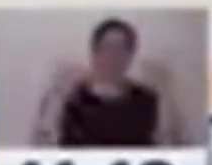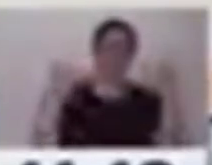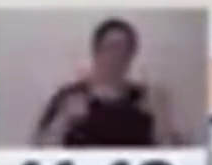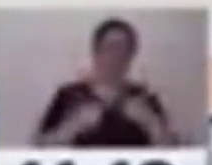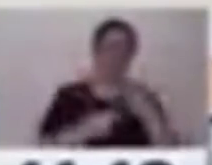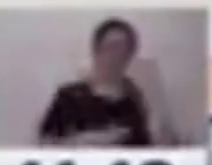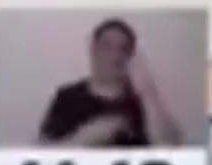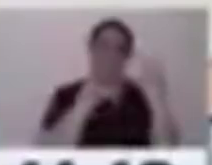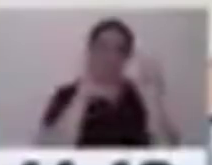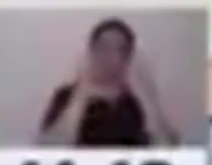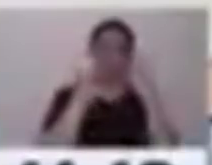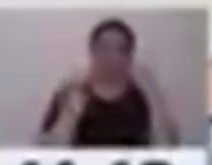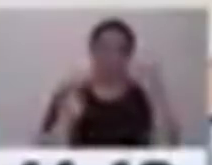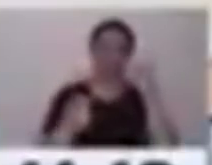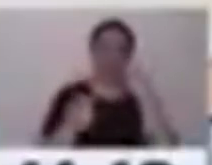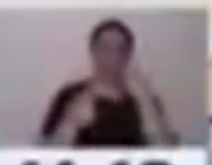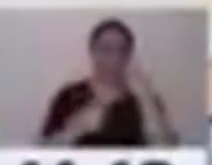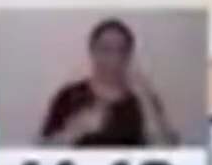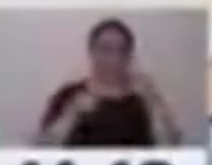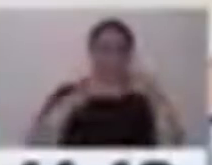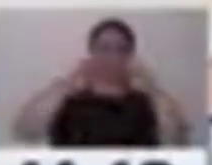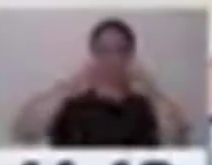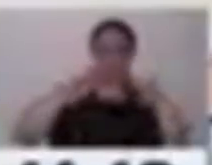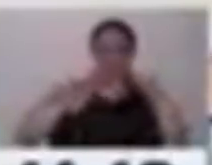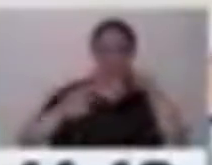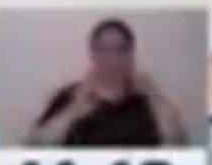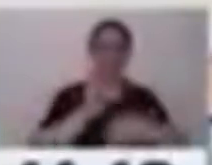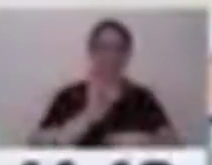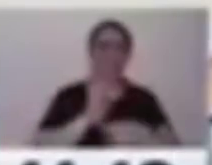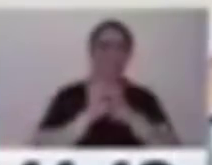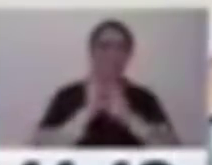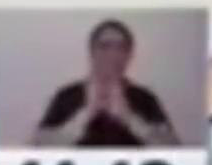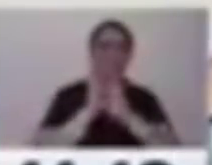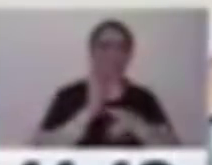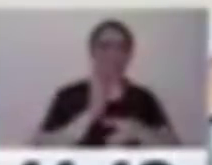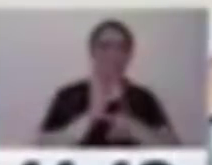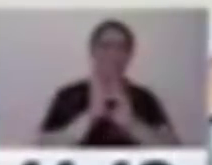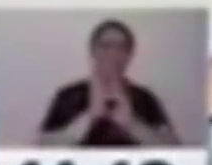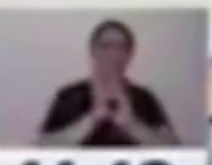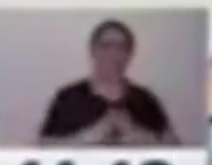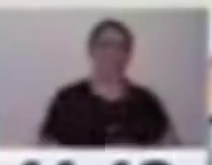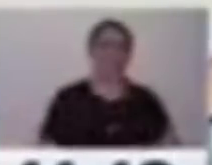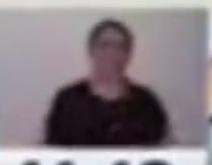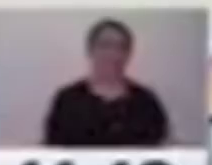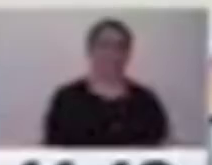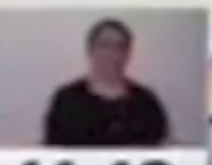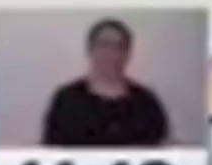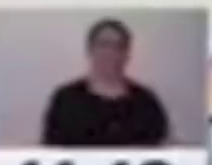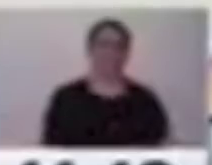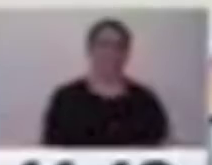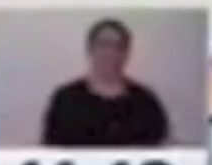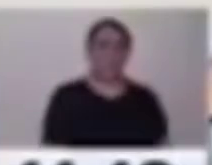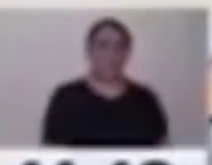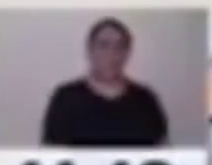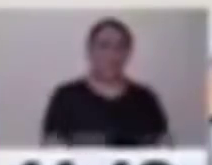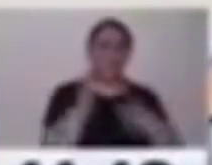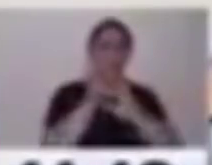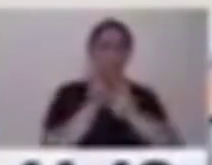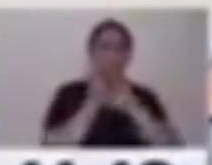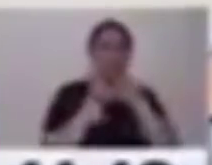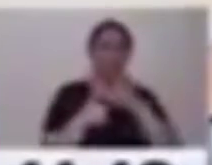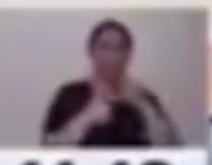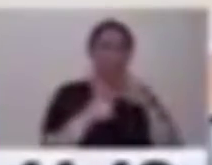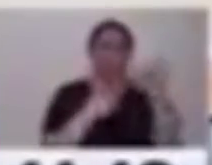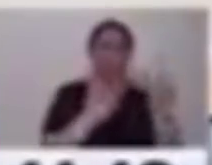ng bagong address kung sila ay lumipat ng tahanan at maaari rin po nilang ihain ang